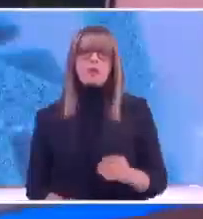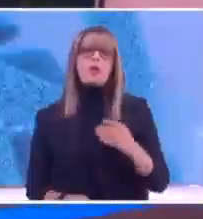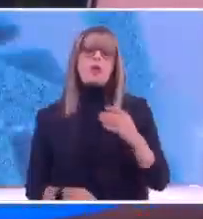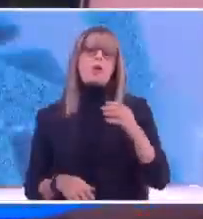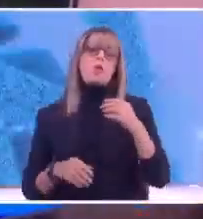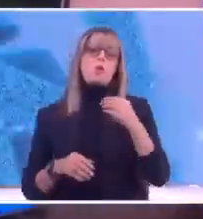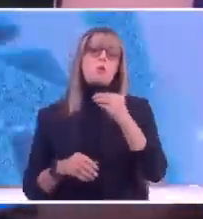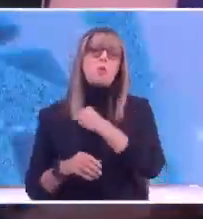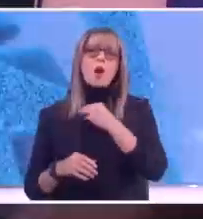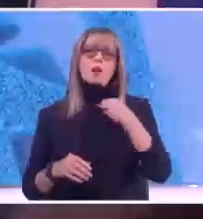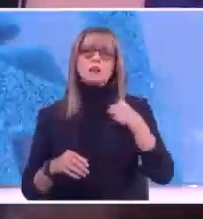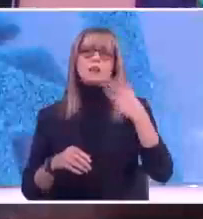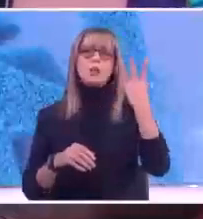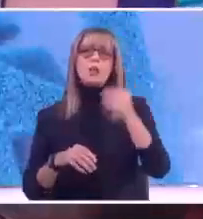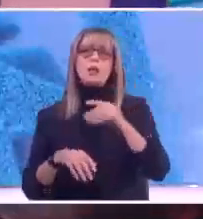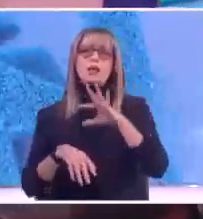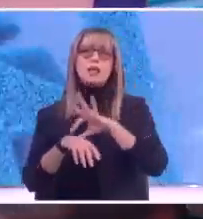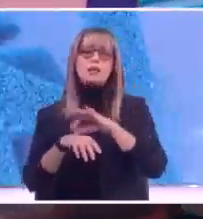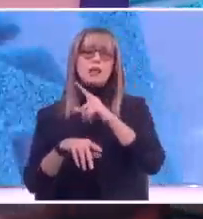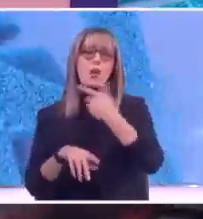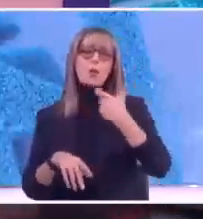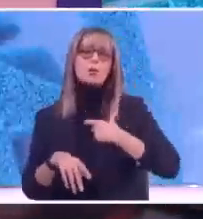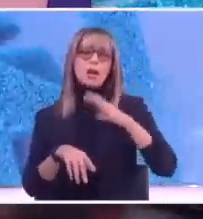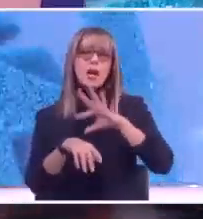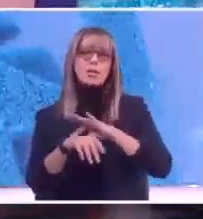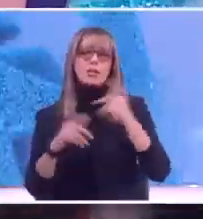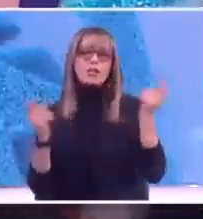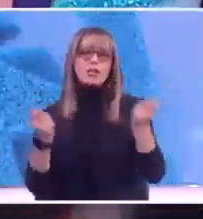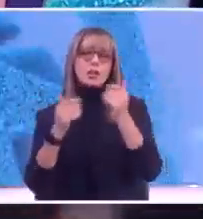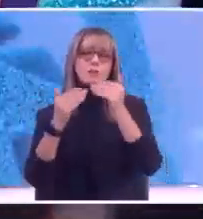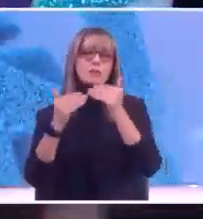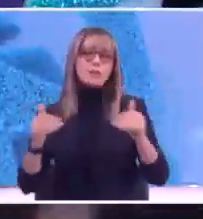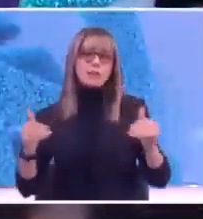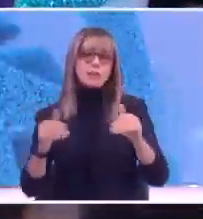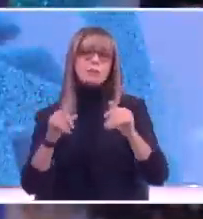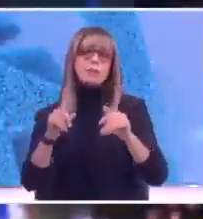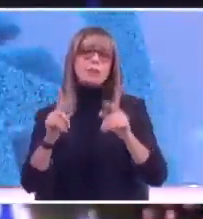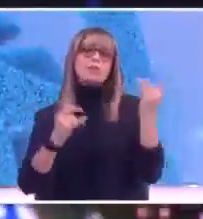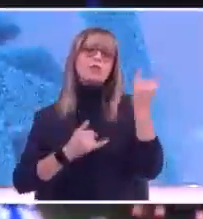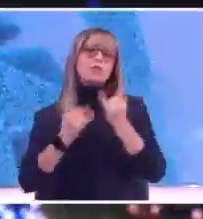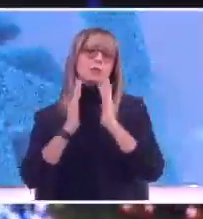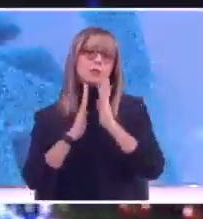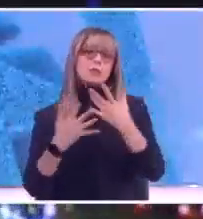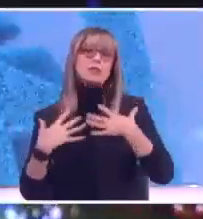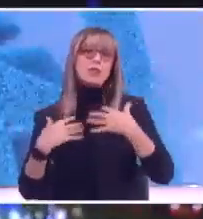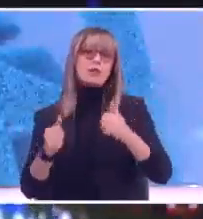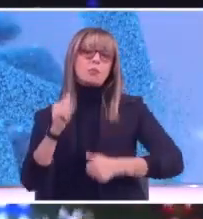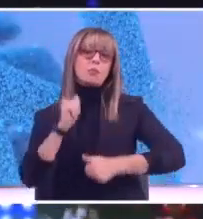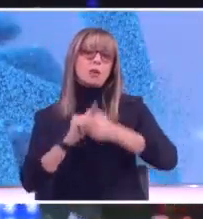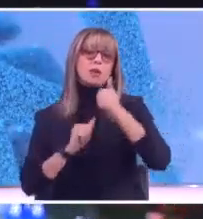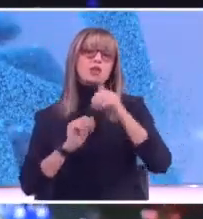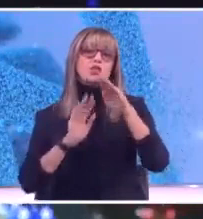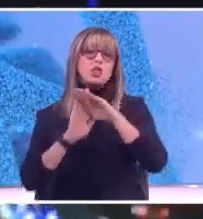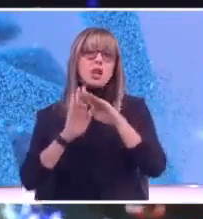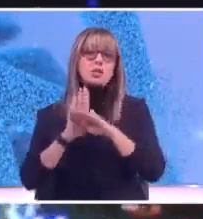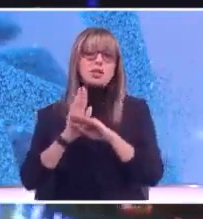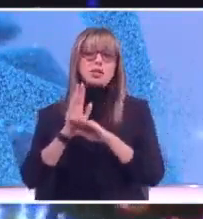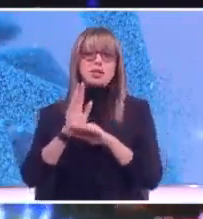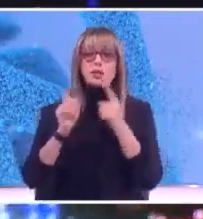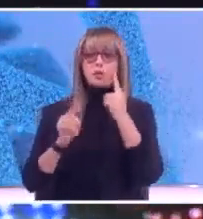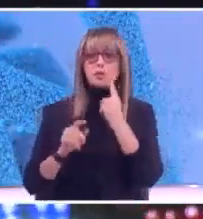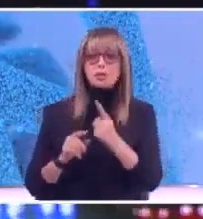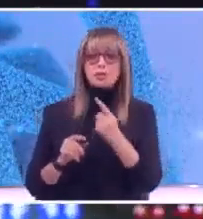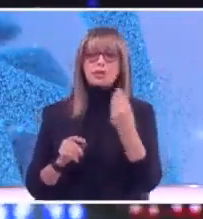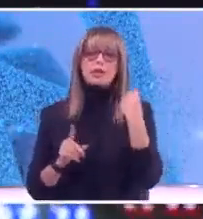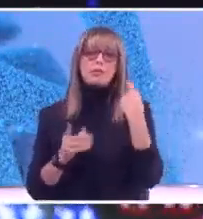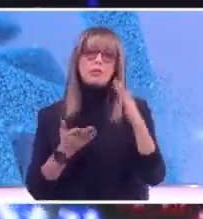Muayenehanesi olan hekimlere getirilen özel hastaneyle çalışma sınırlaması bir süredir tartışılıyordu. Sağlık Bakanlığı şartları esneten